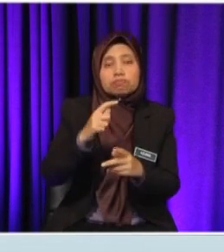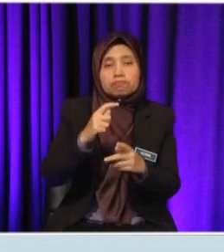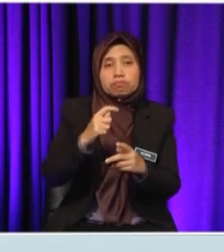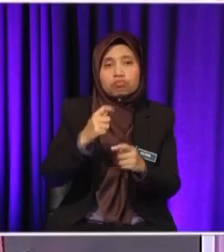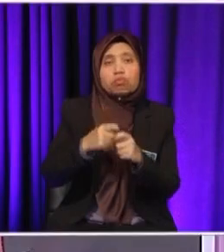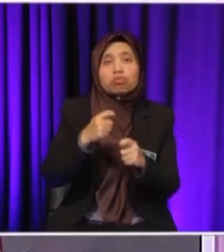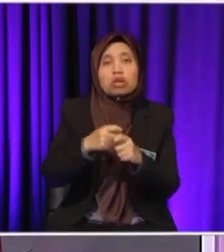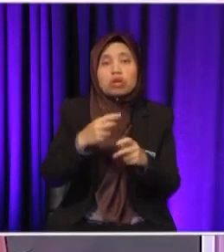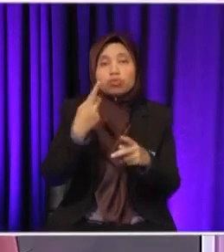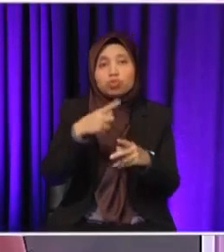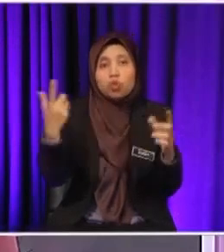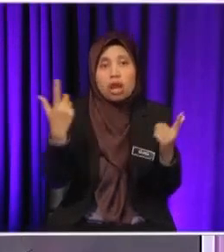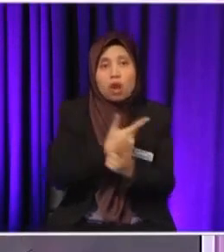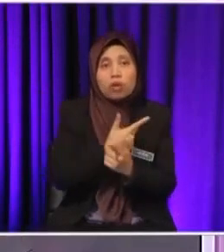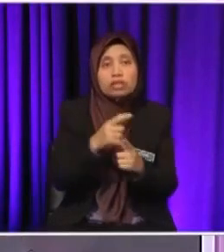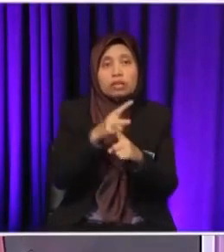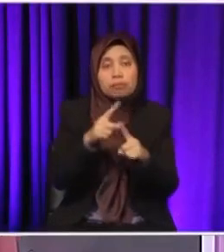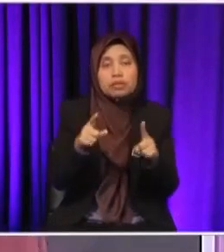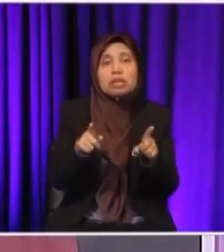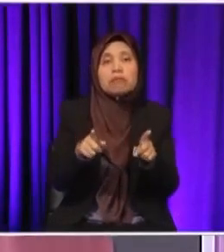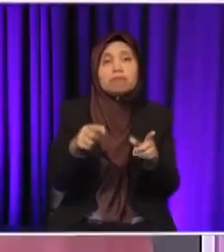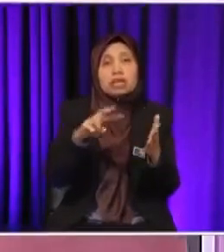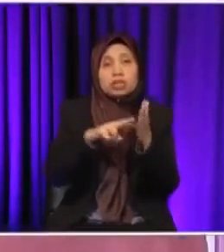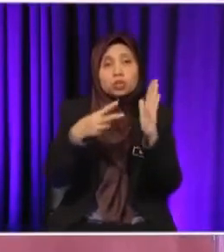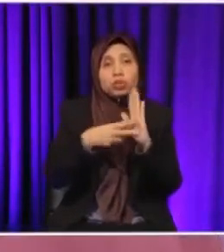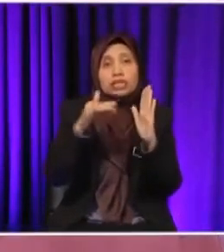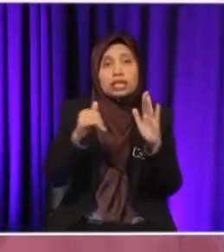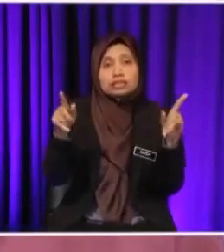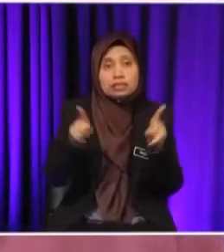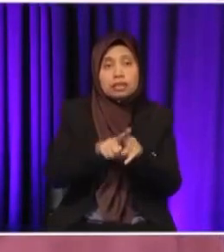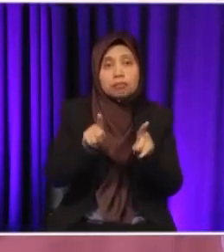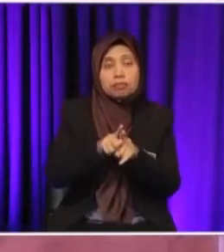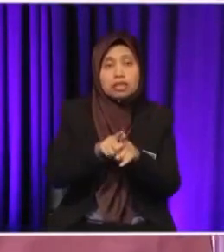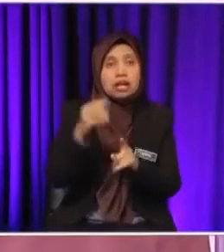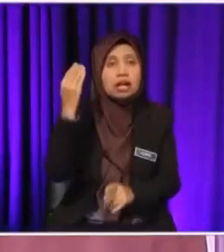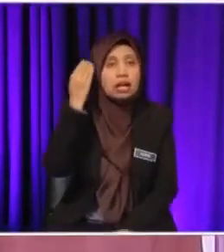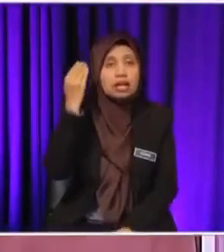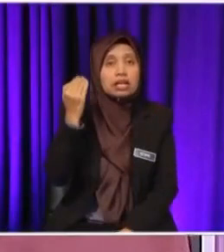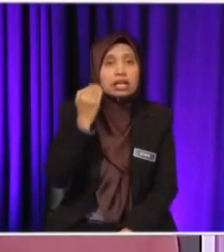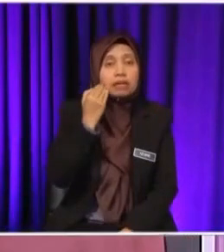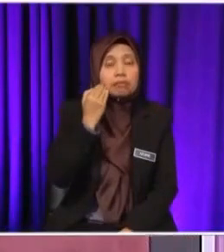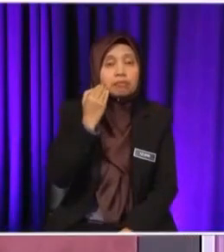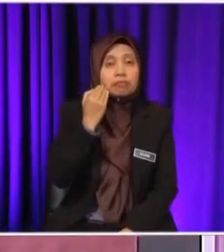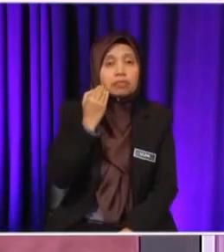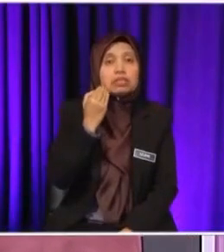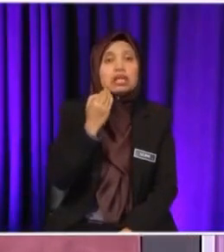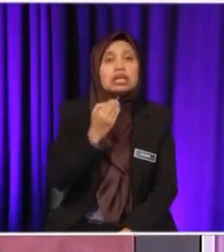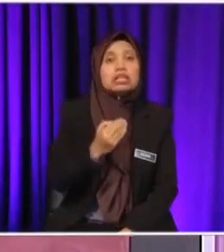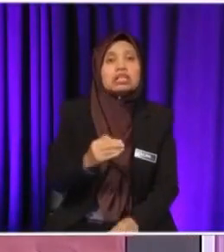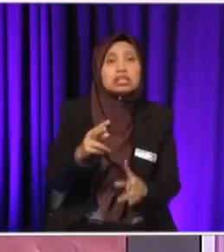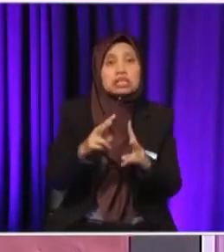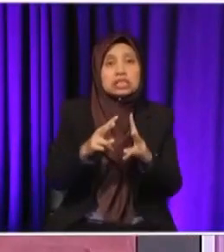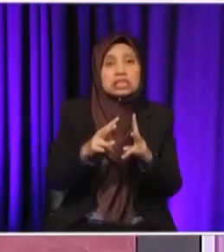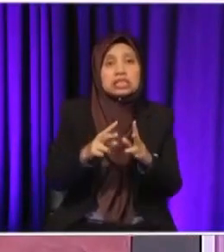masih berada dalam maksud yang sama, kelompok maksud yang sama. Di sini, seorang hakim pertikaian tindakan peguam itu dihalang agak keterlaluan.